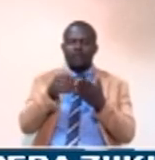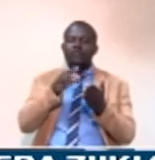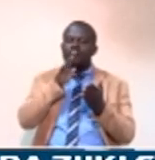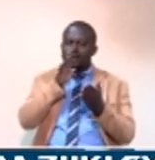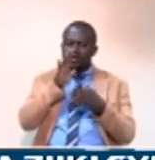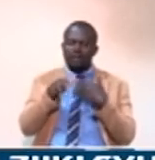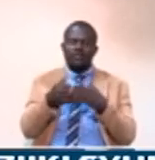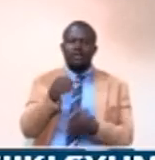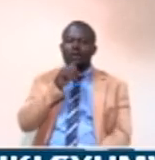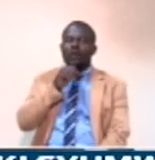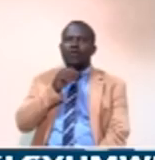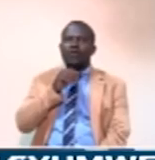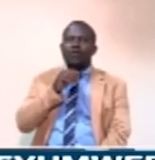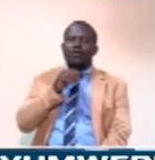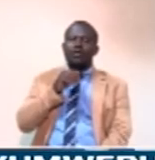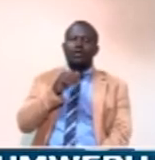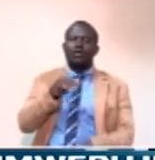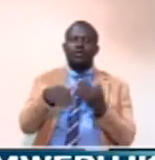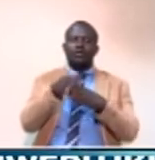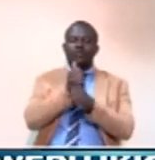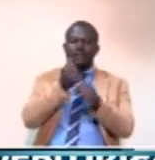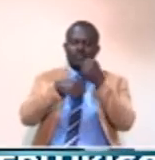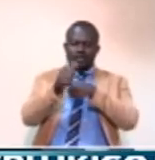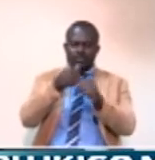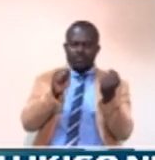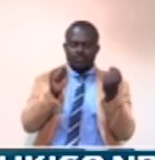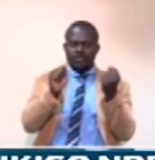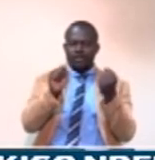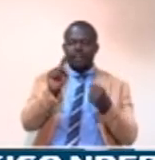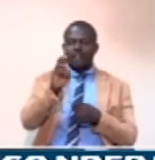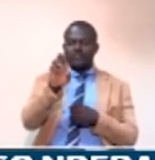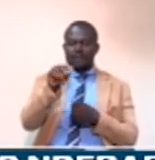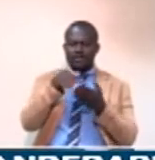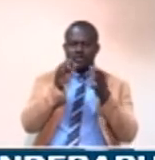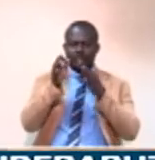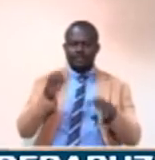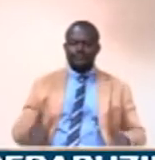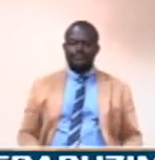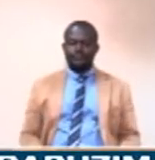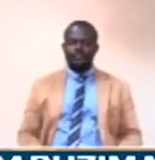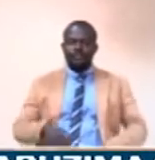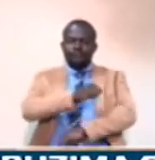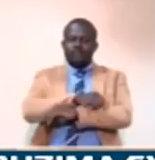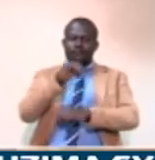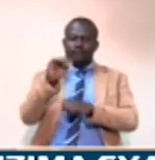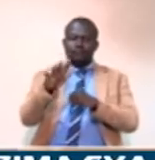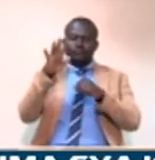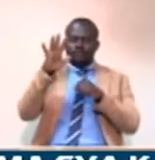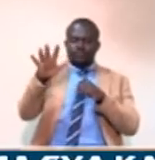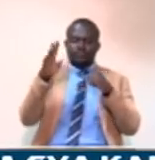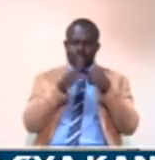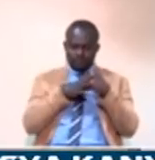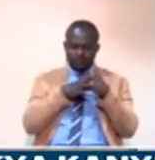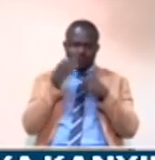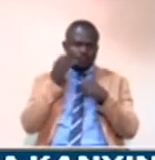byatindije cyangwa se byadindije iki gikorwa. Kwizera John Patrick. Abanyeshuri 599 nibo bavuga ko mu kwezi